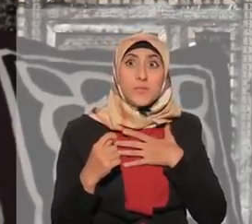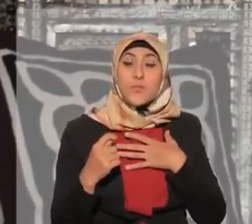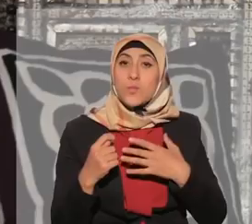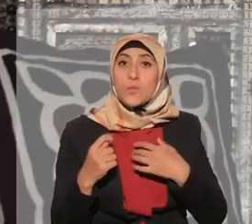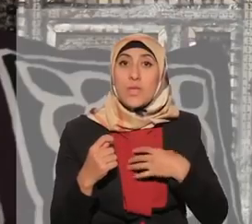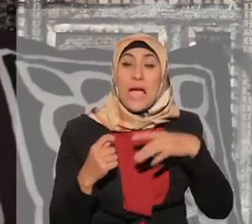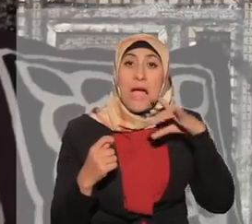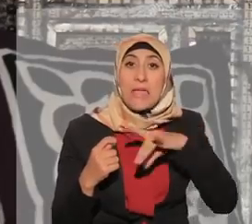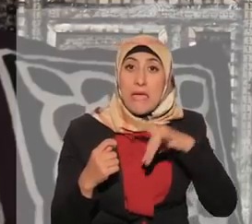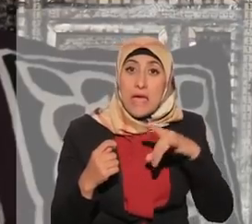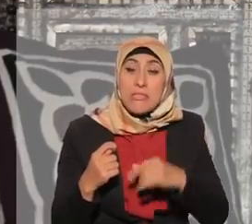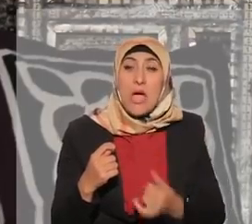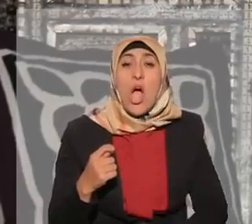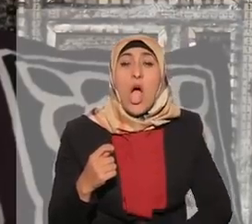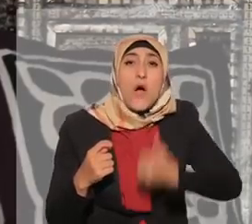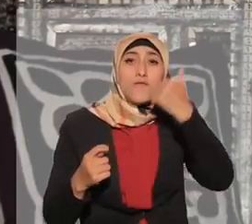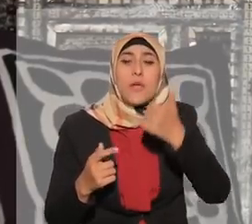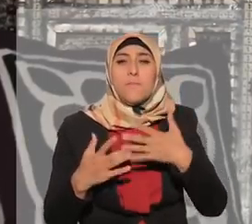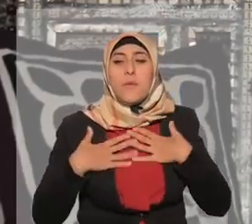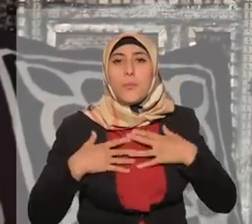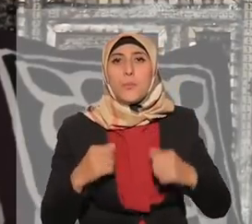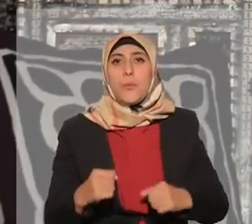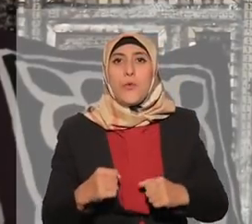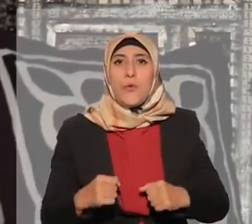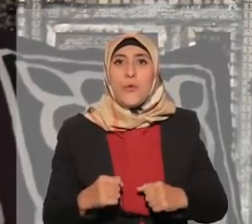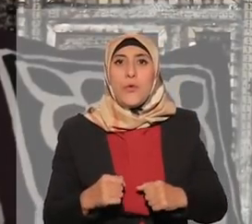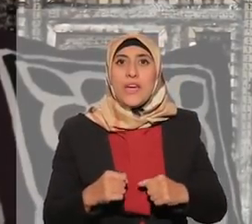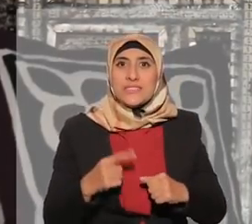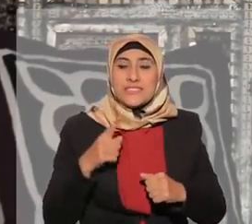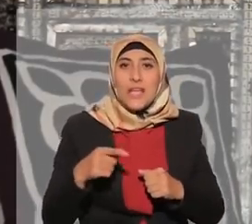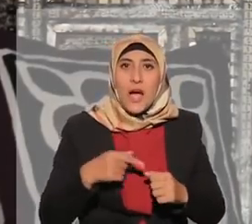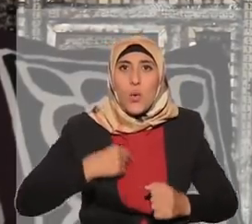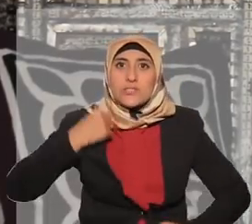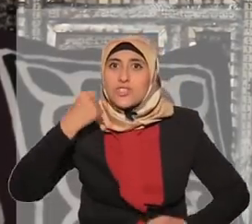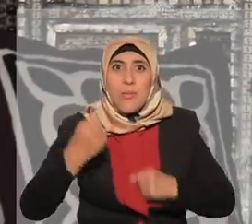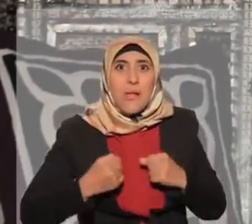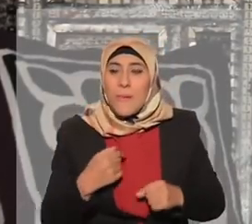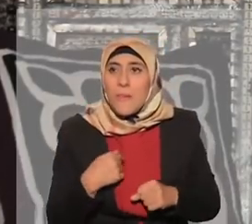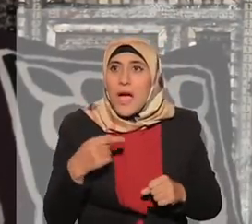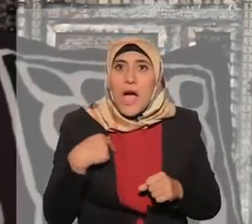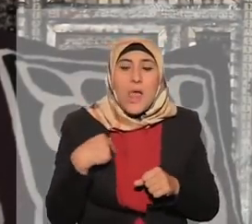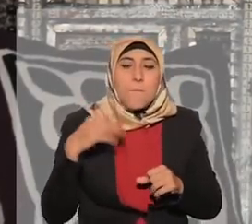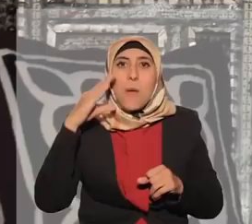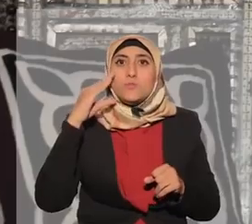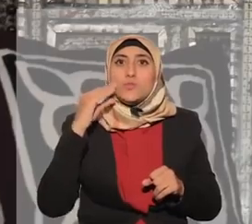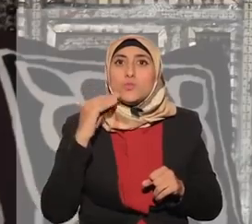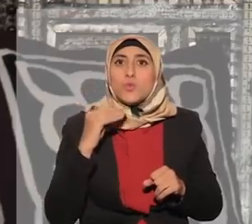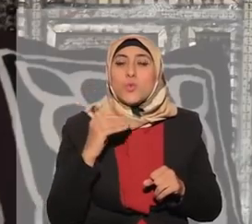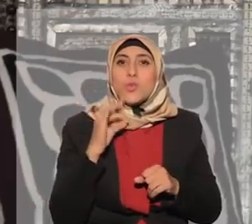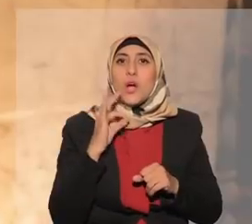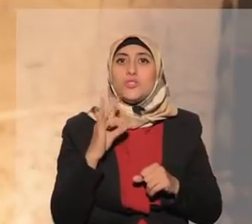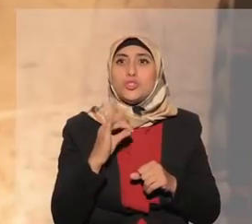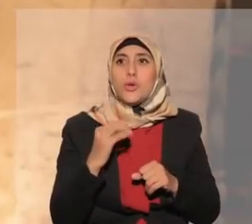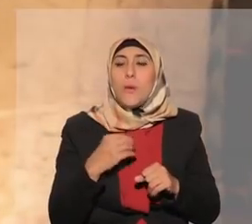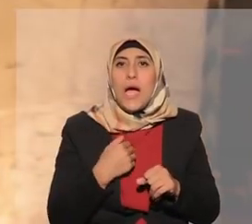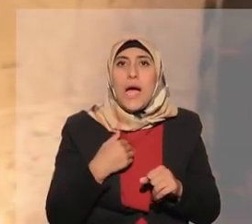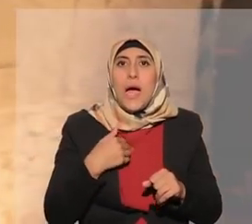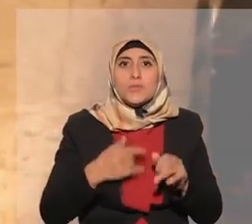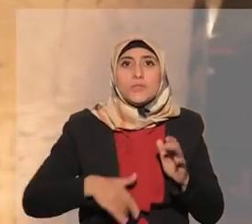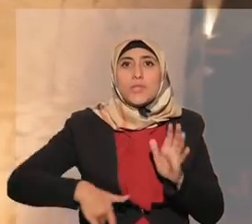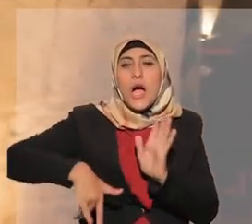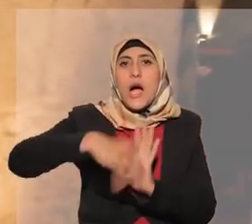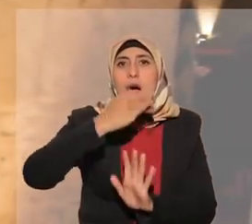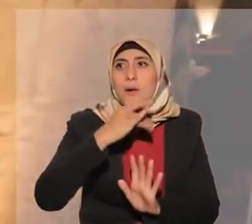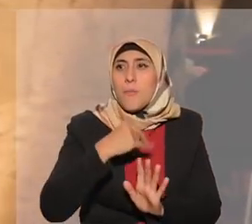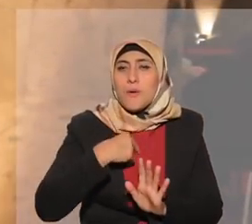هو كلام راقي من سيدنا أبي ذر، حال مجاهدة، حال استغراق في المجاهدة، حال هروب